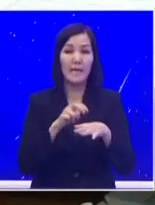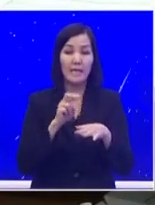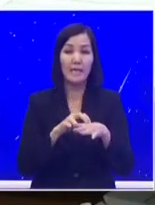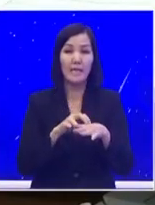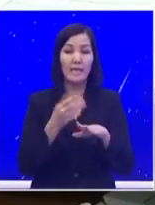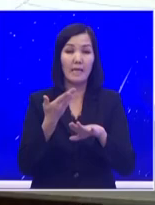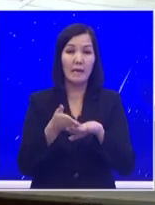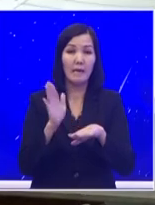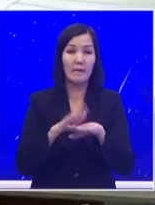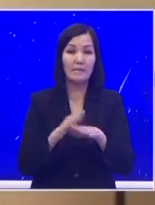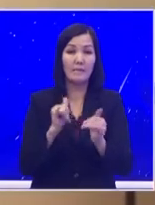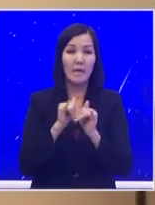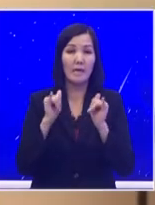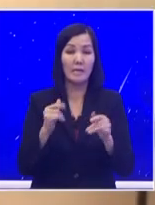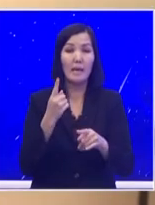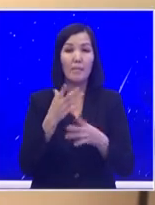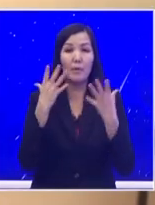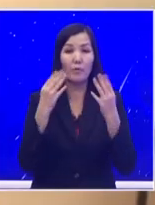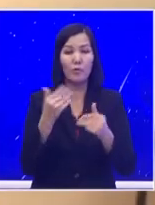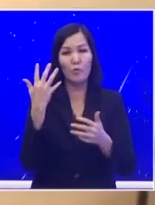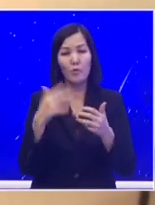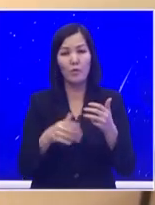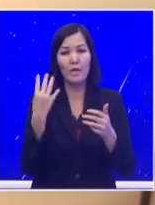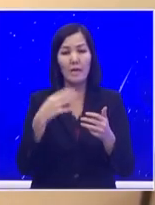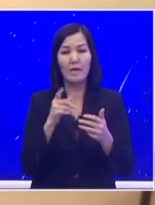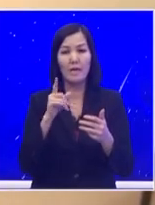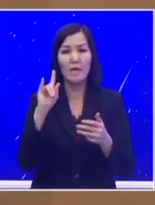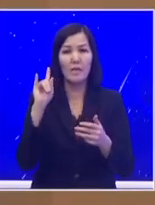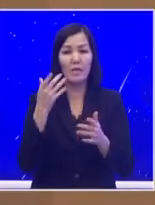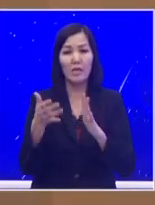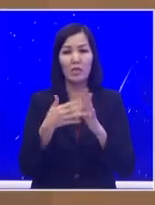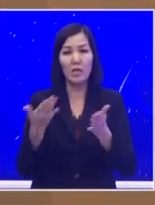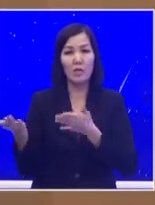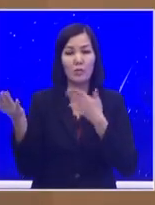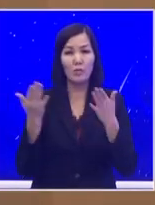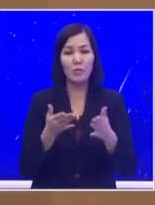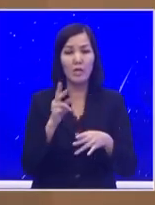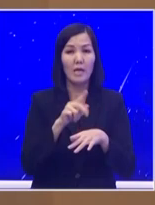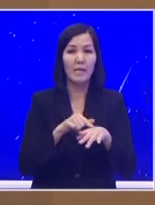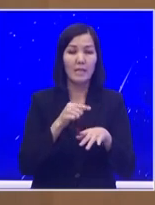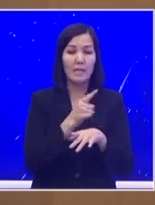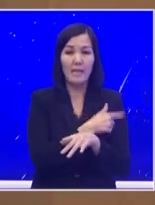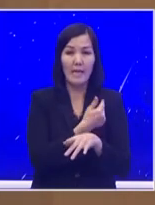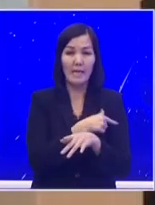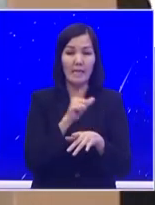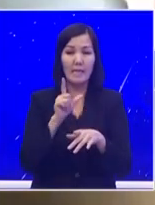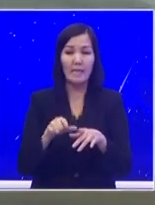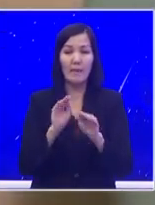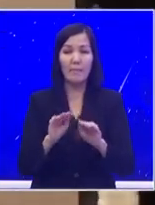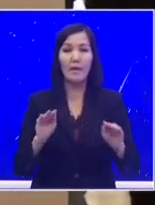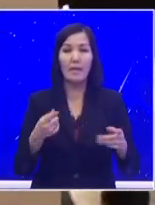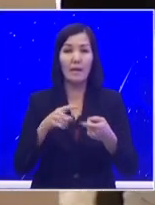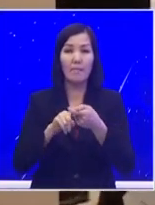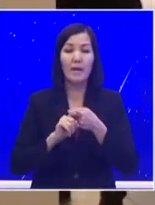түсетін жүктеме артты. Мұнда күн сайын орта есеппен 40-тан астам шақырды өтсет. Ақ халаттылар сырқаттанып қалған балалармен